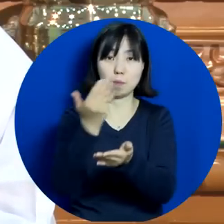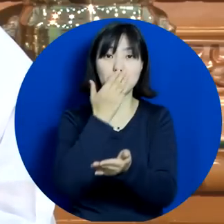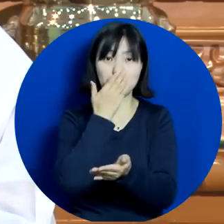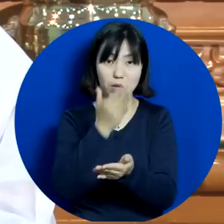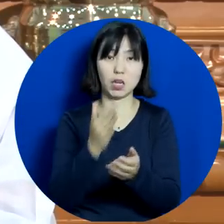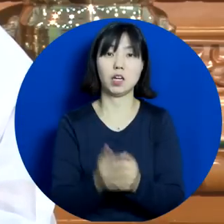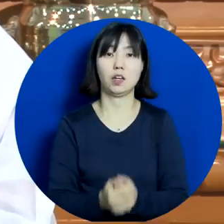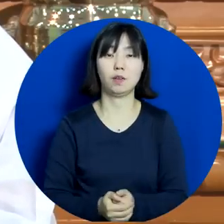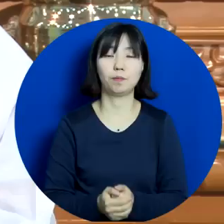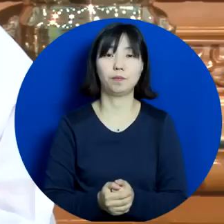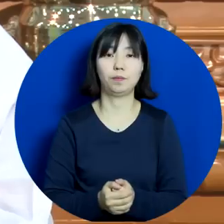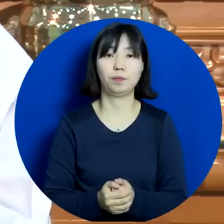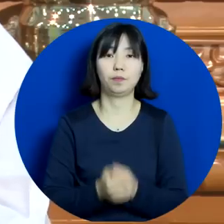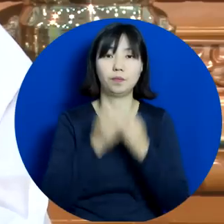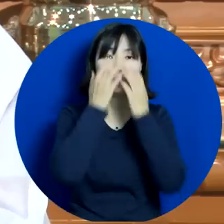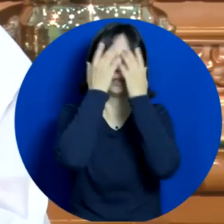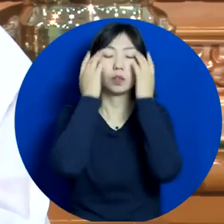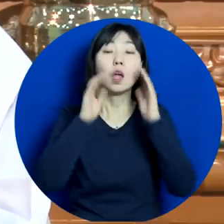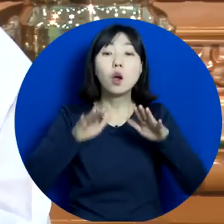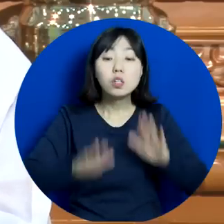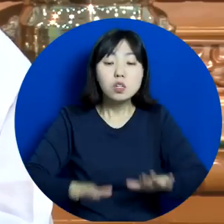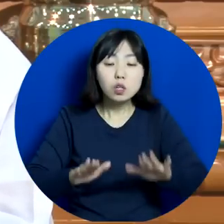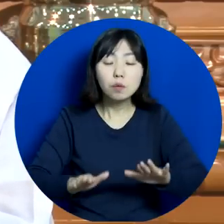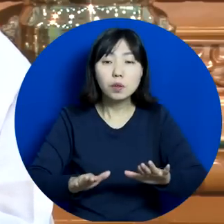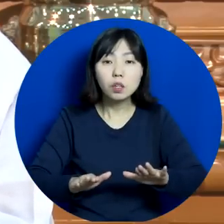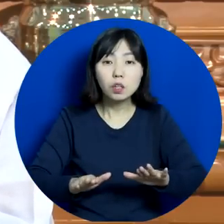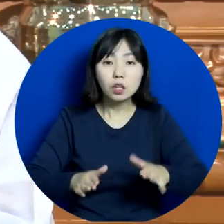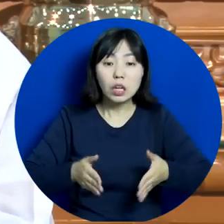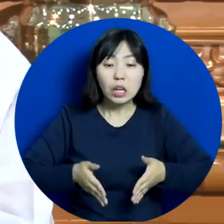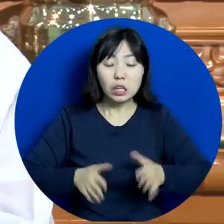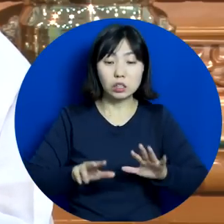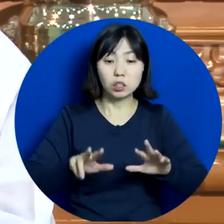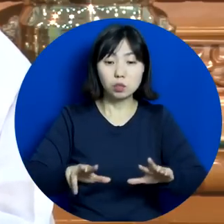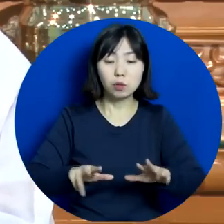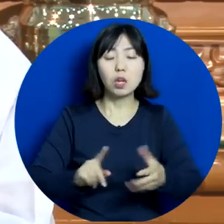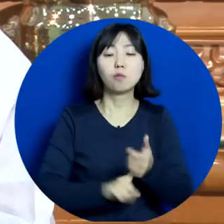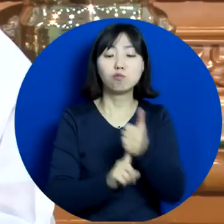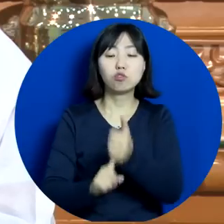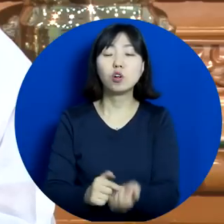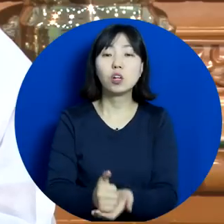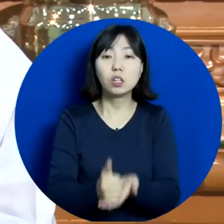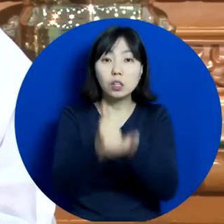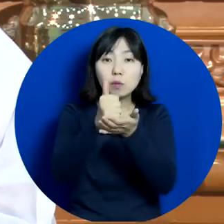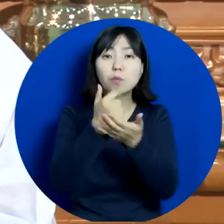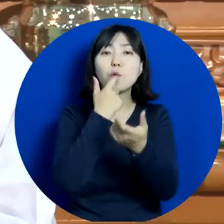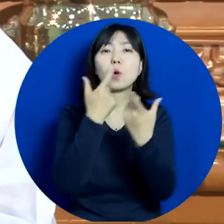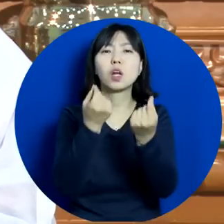일은 부처님 같이 되는 성불하는 경제 이러면 좋고